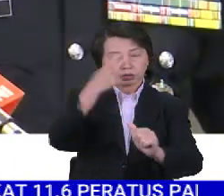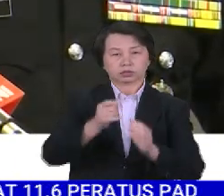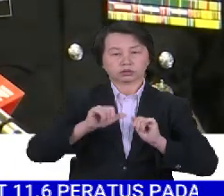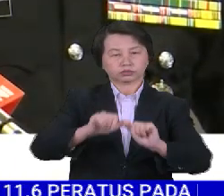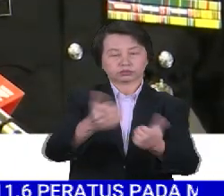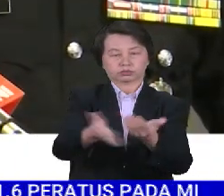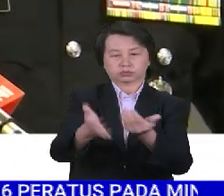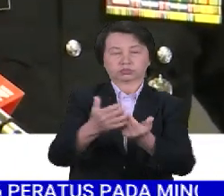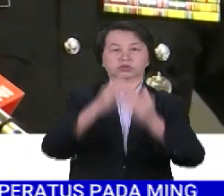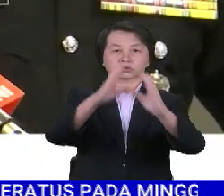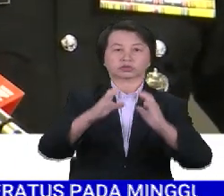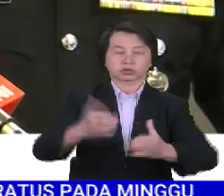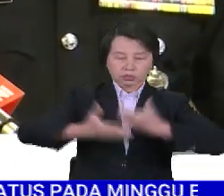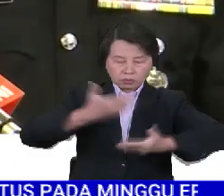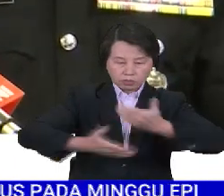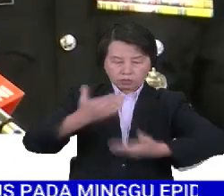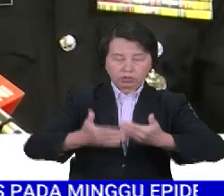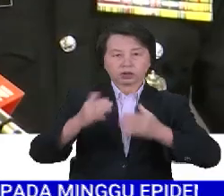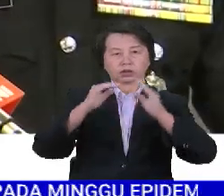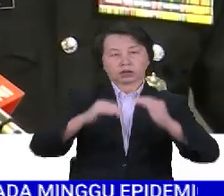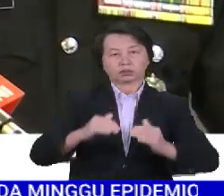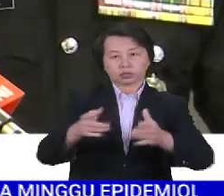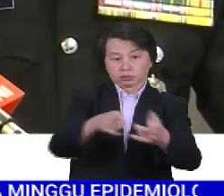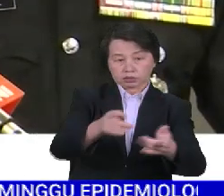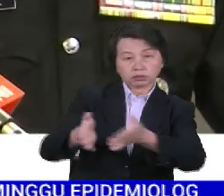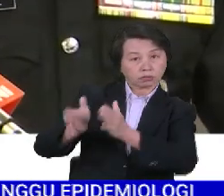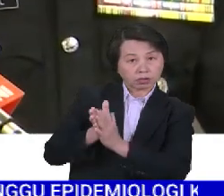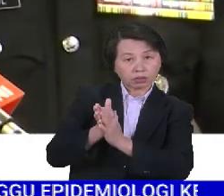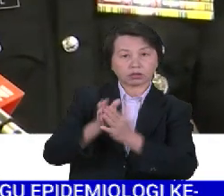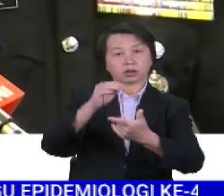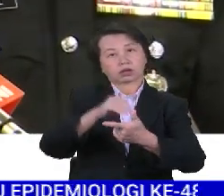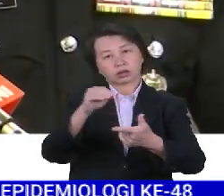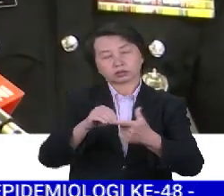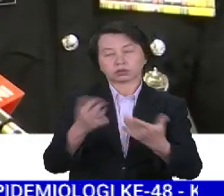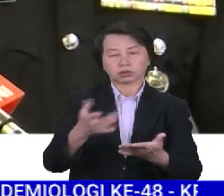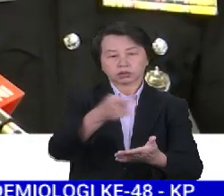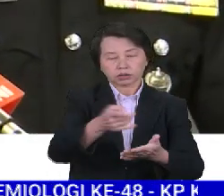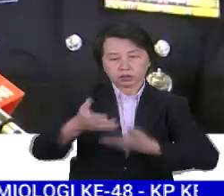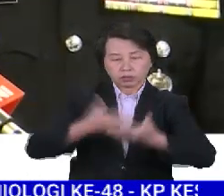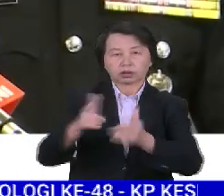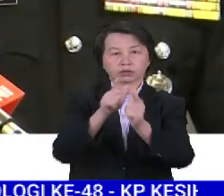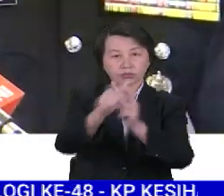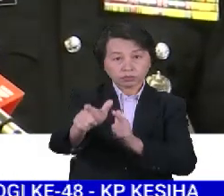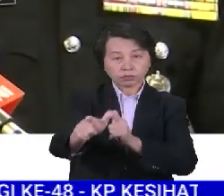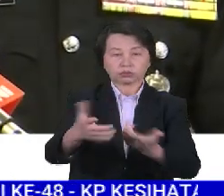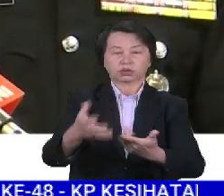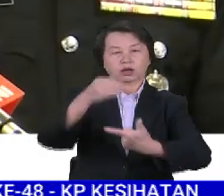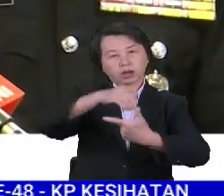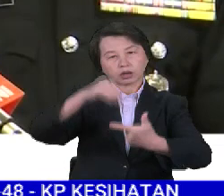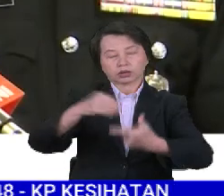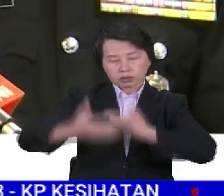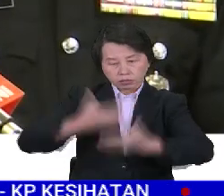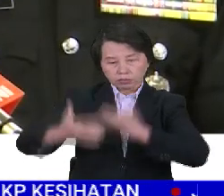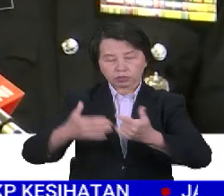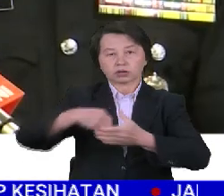terus memudah cara proses sama ada di peringkat permohonan ataupun proses kelulusan ataupun